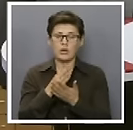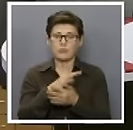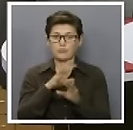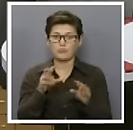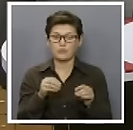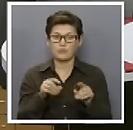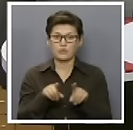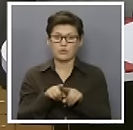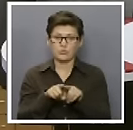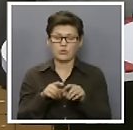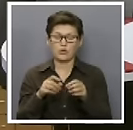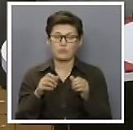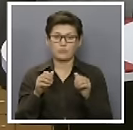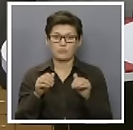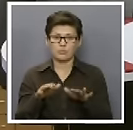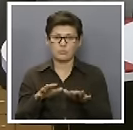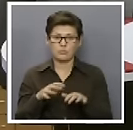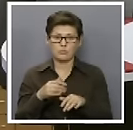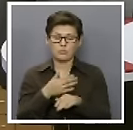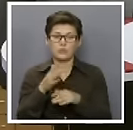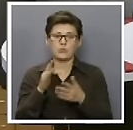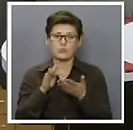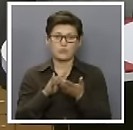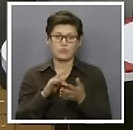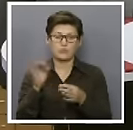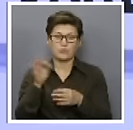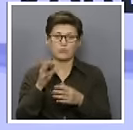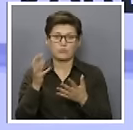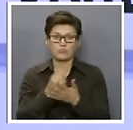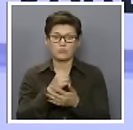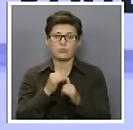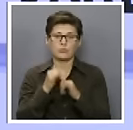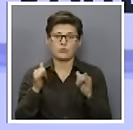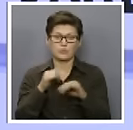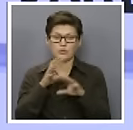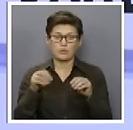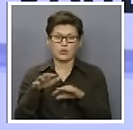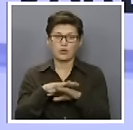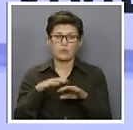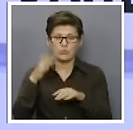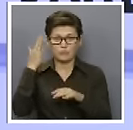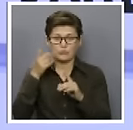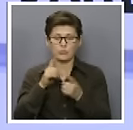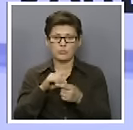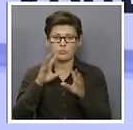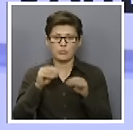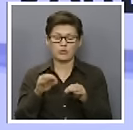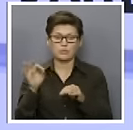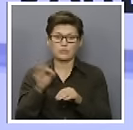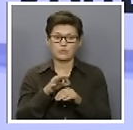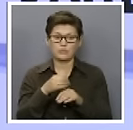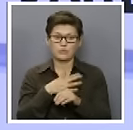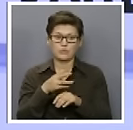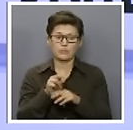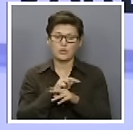сонда жолдан өткен. Бірден бізде медициналық туризм бір жылдың ішінде боласылады, бәрі дамысылады, бүкіл халықтың ойы өзгерісілады, бәрі бірден